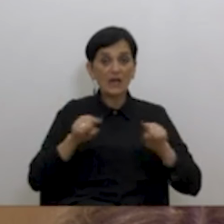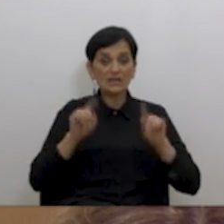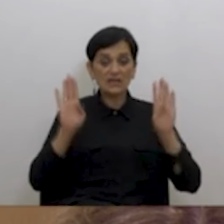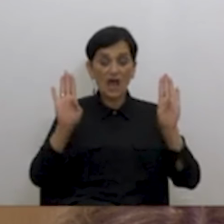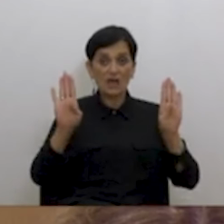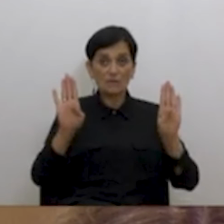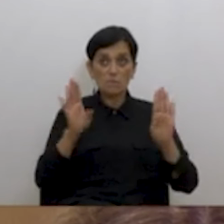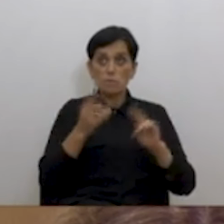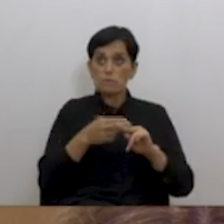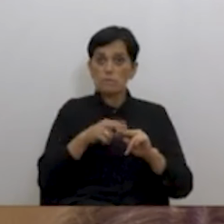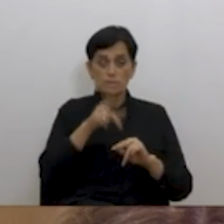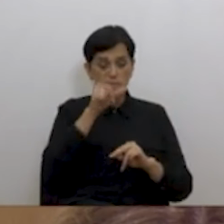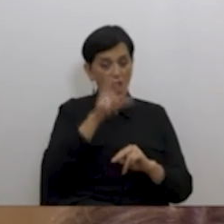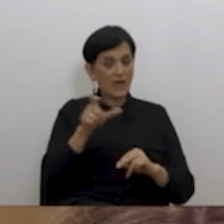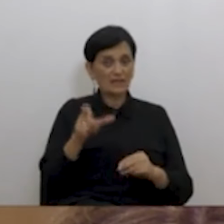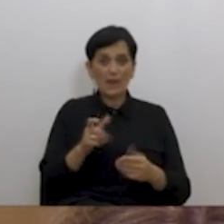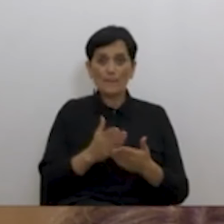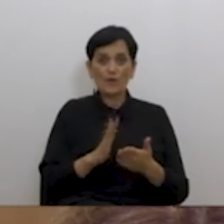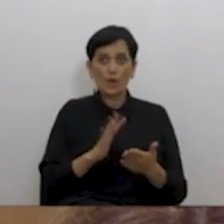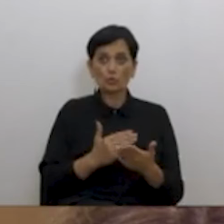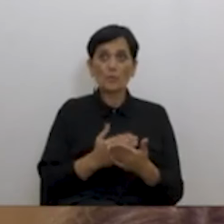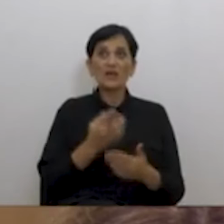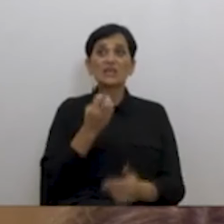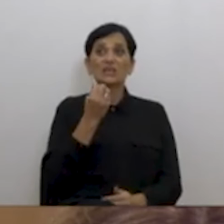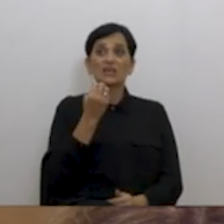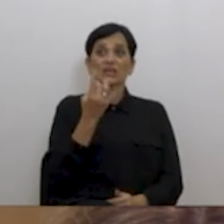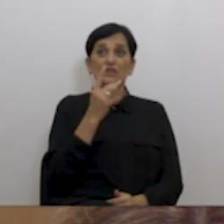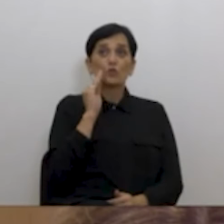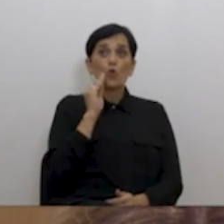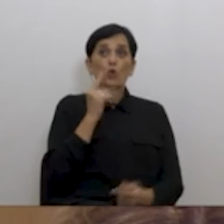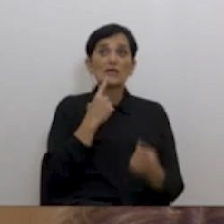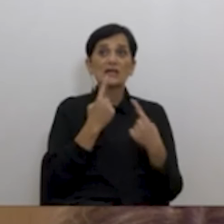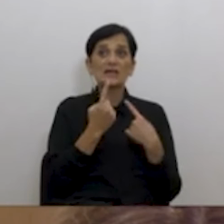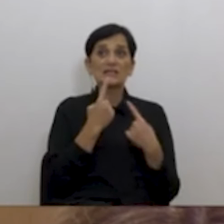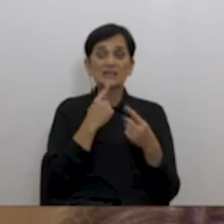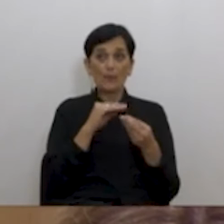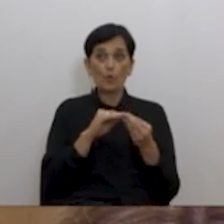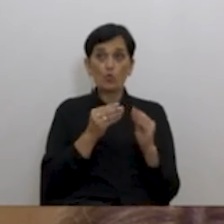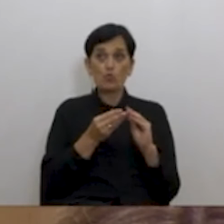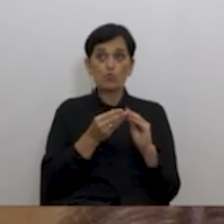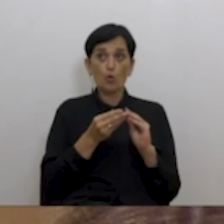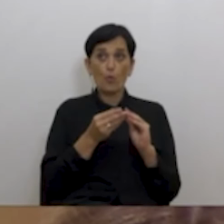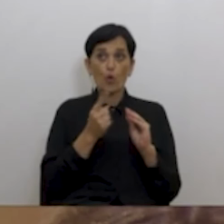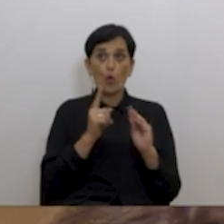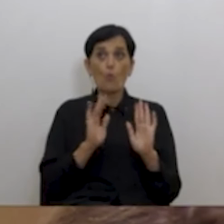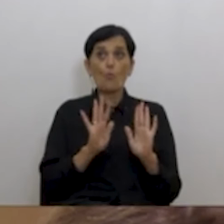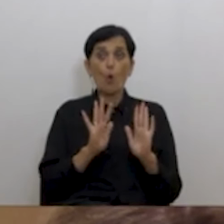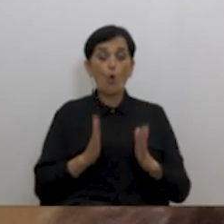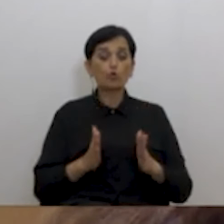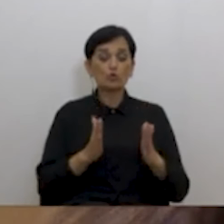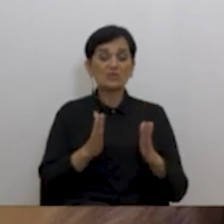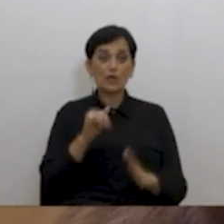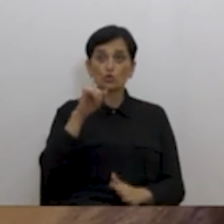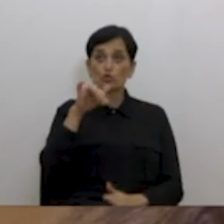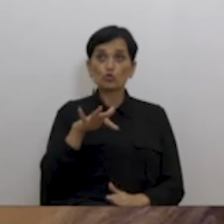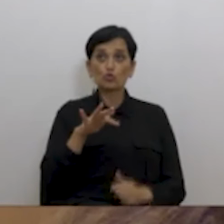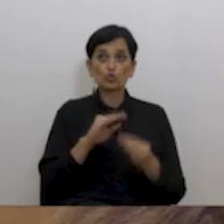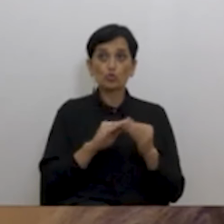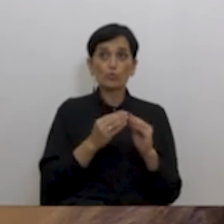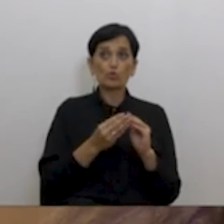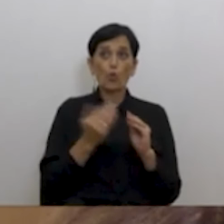ეს ადამიანური ამბავი. კიდევ ერთხელ, როდესაც საუბარი არის პრობლემებზე, არ არის მხოლოდ გზა და შუქი პრობლემა